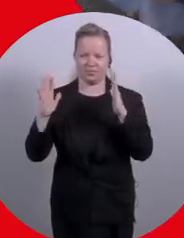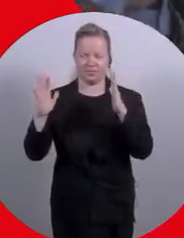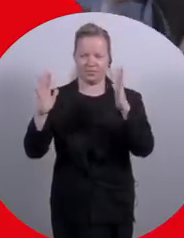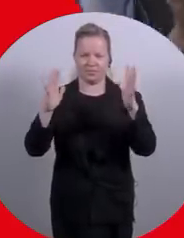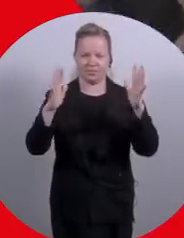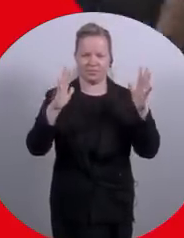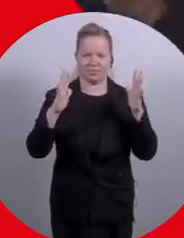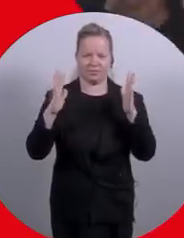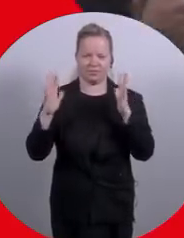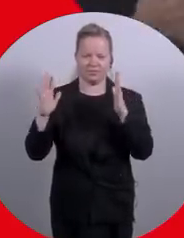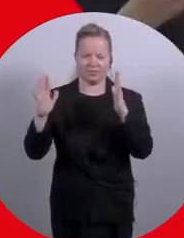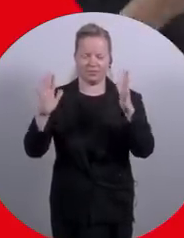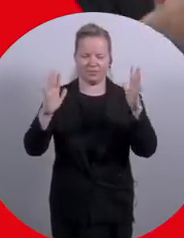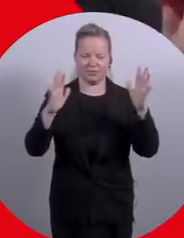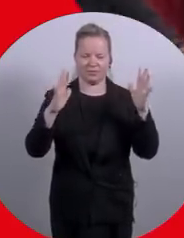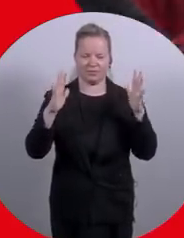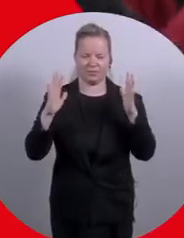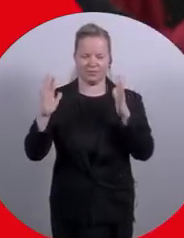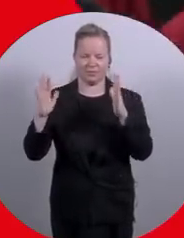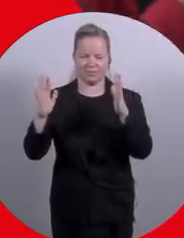auch im selben